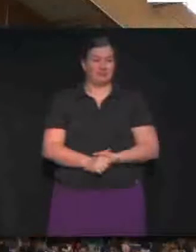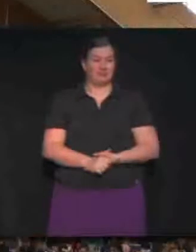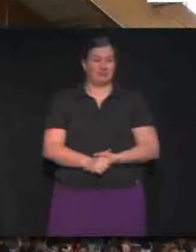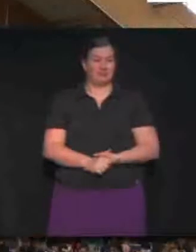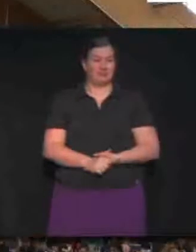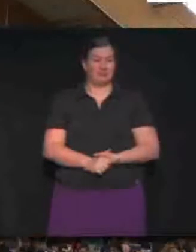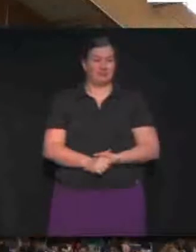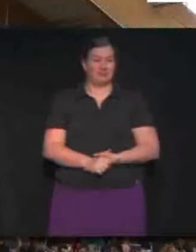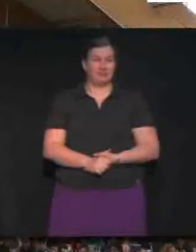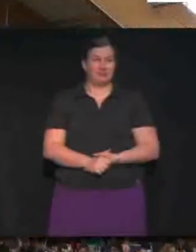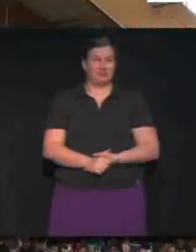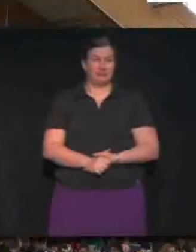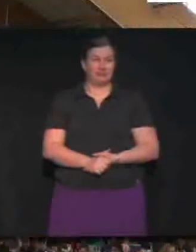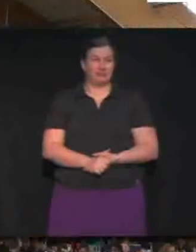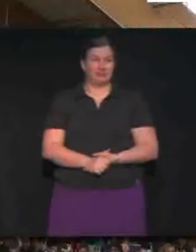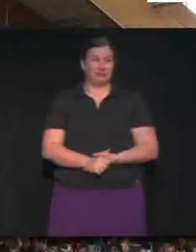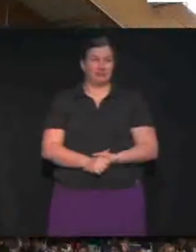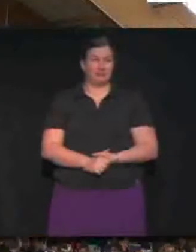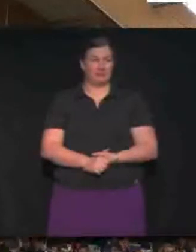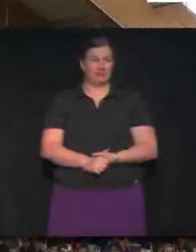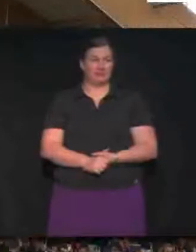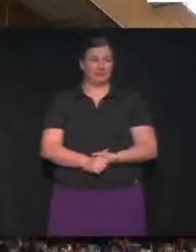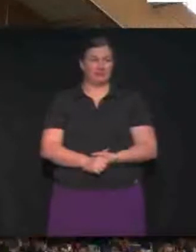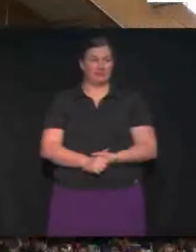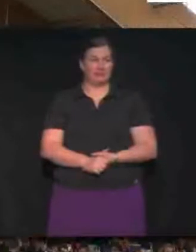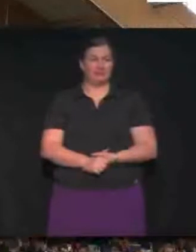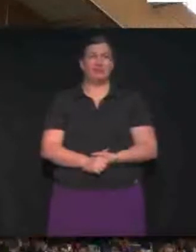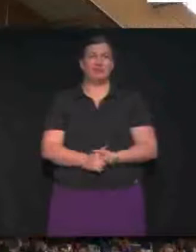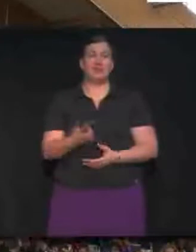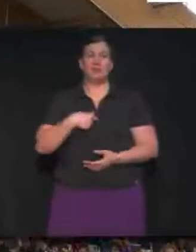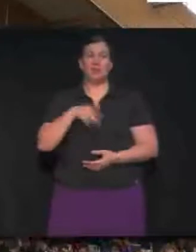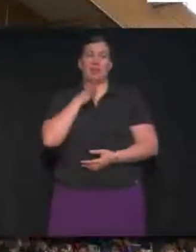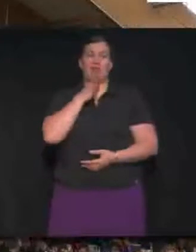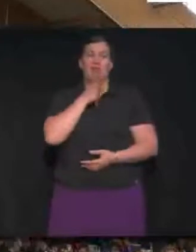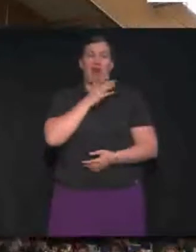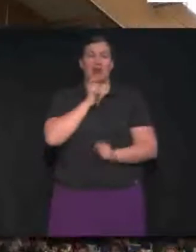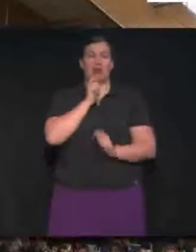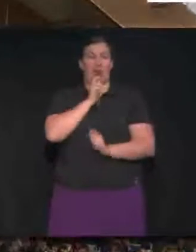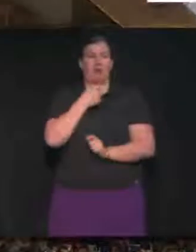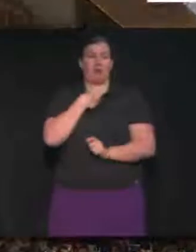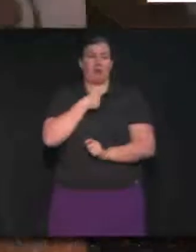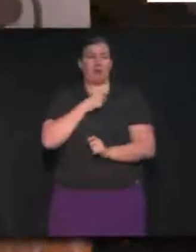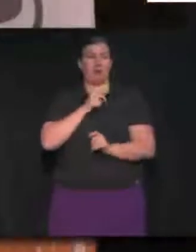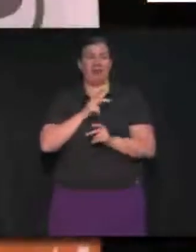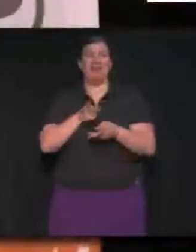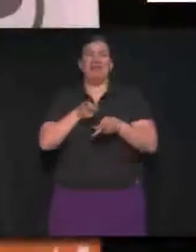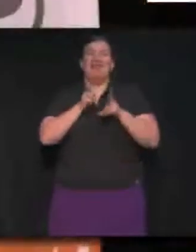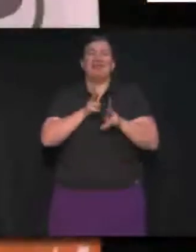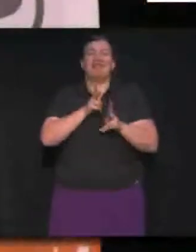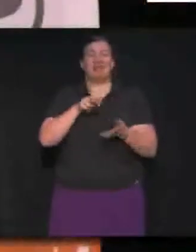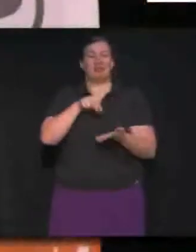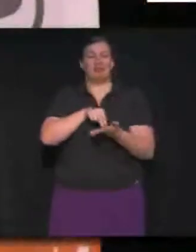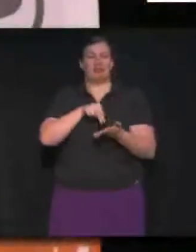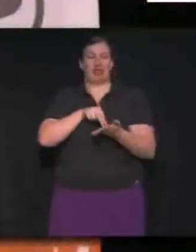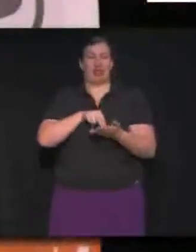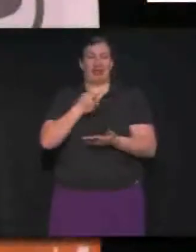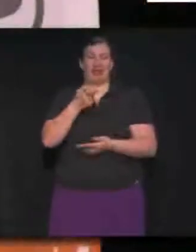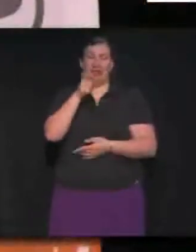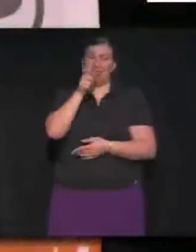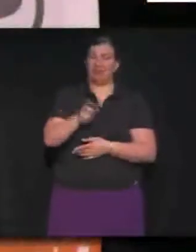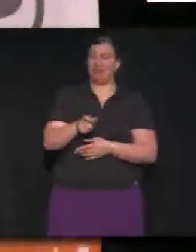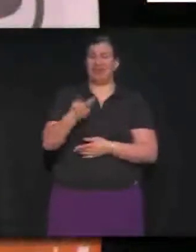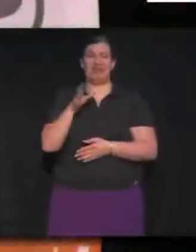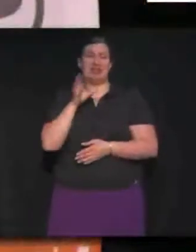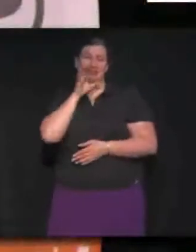ich muss eine Falschbehauptung zuerst die MV in Rheinland-Pfalz richtig stellen denn die wurde geheim und